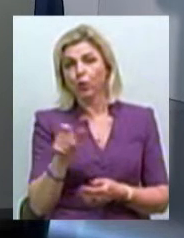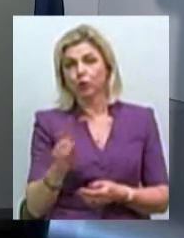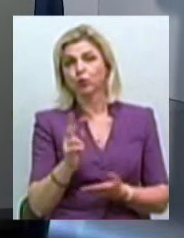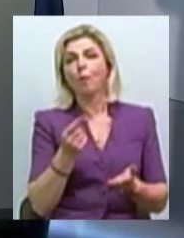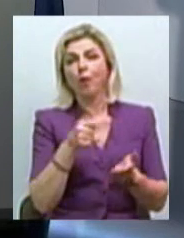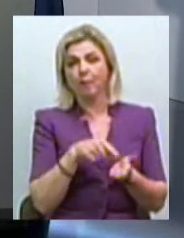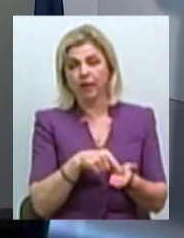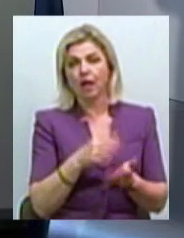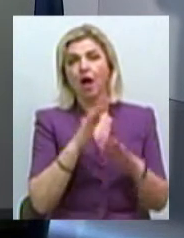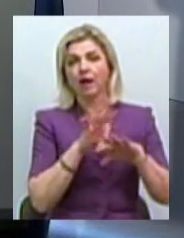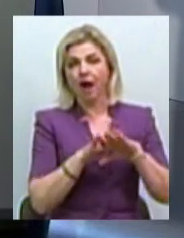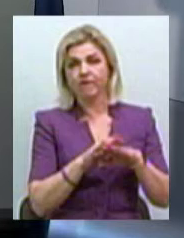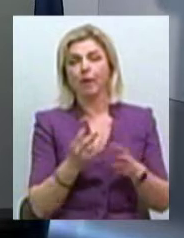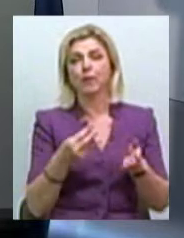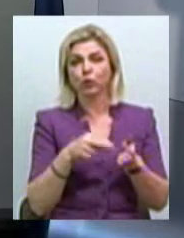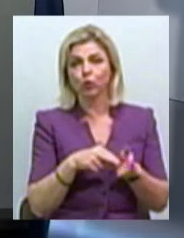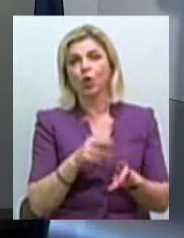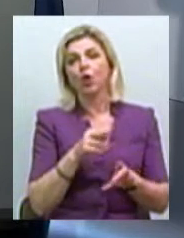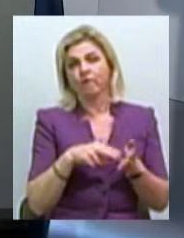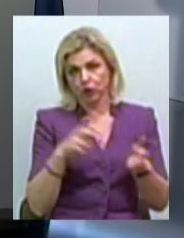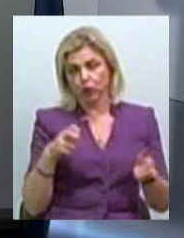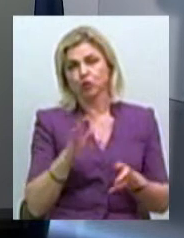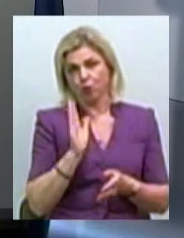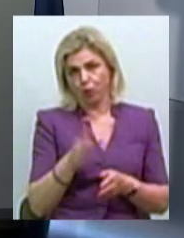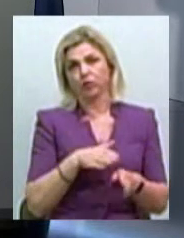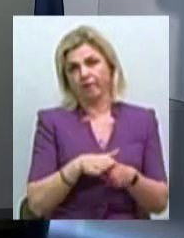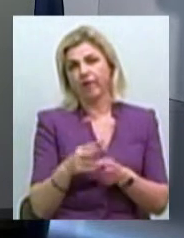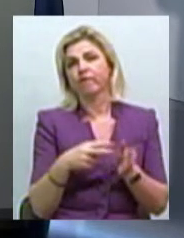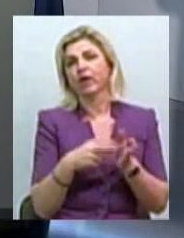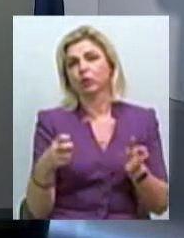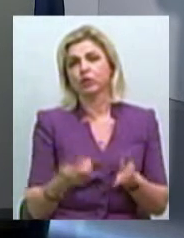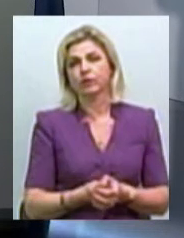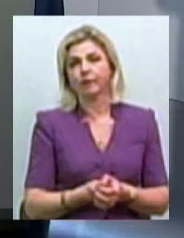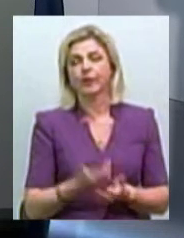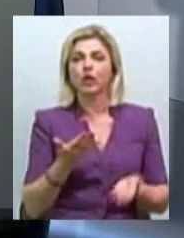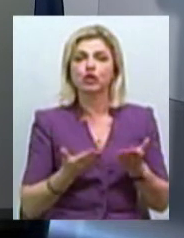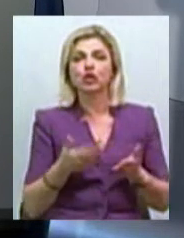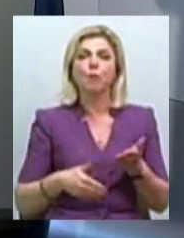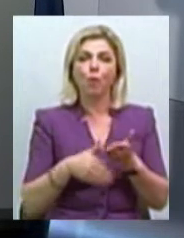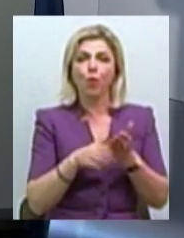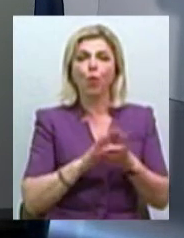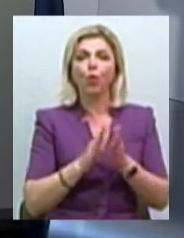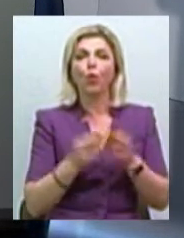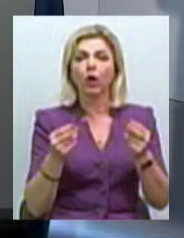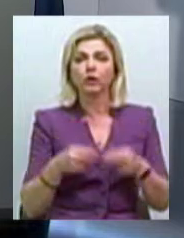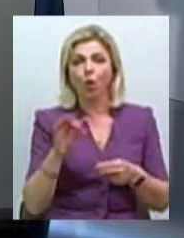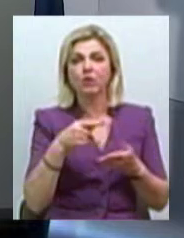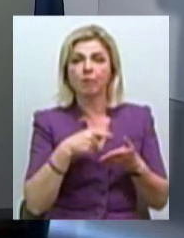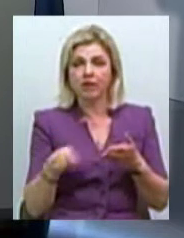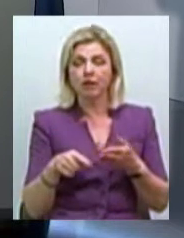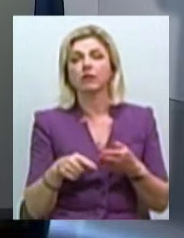попадуть в графік відключення, вони будуть відключені. А чи допоможе угода про реструктуризацію уникнути відключення?